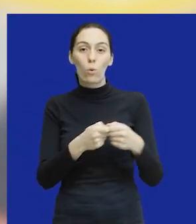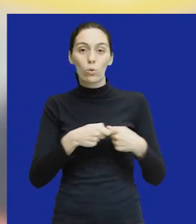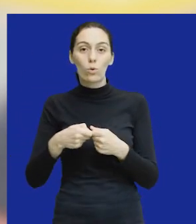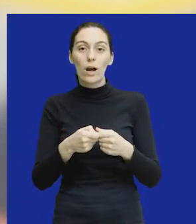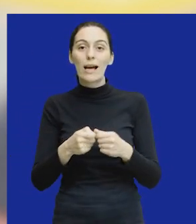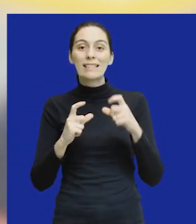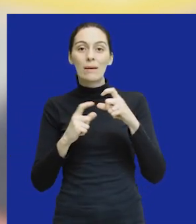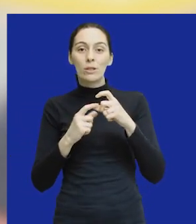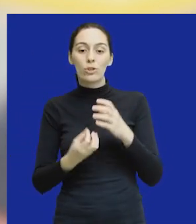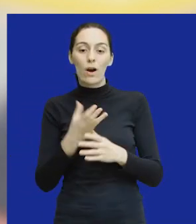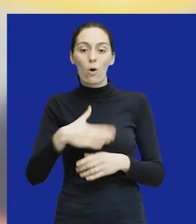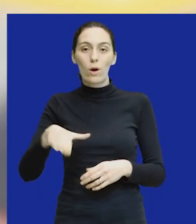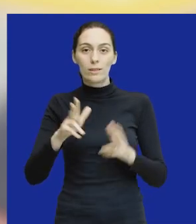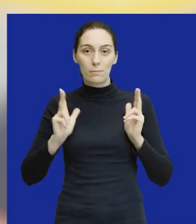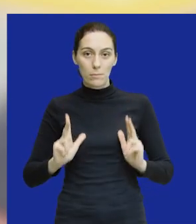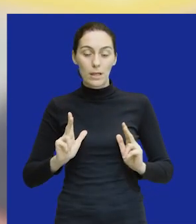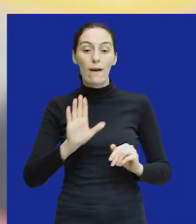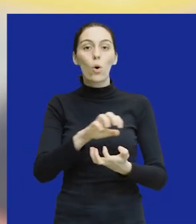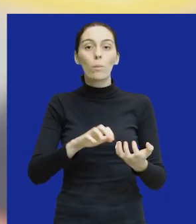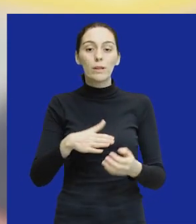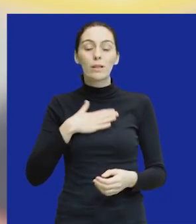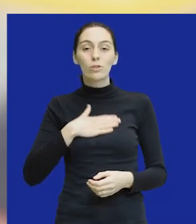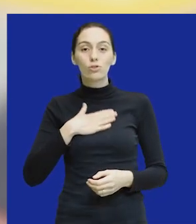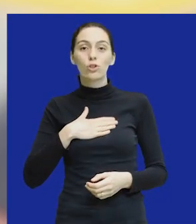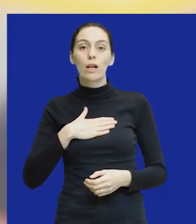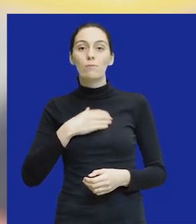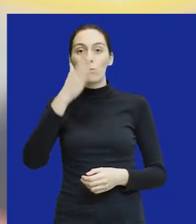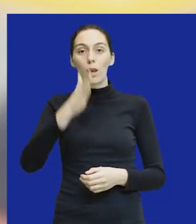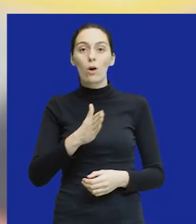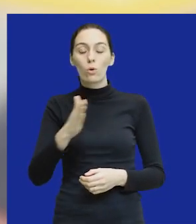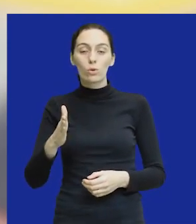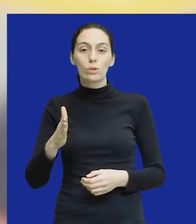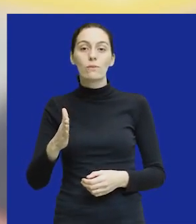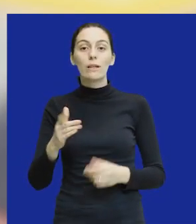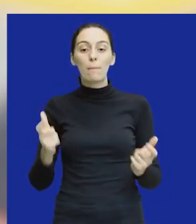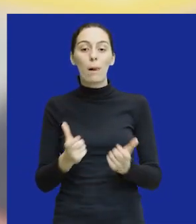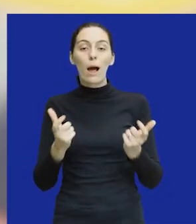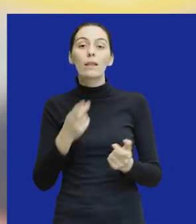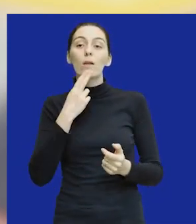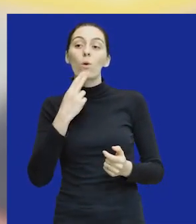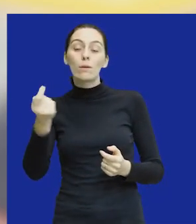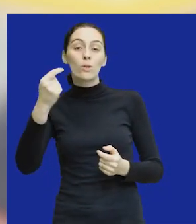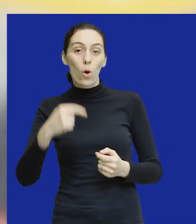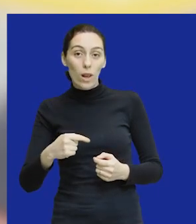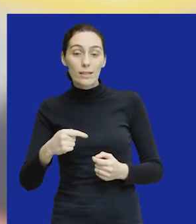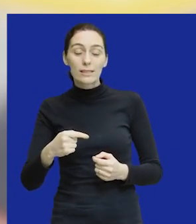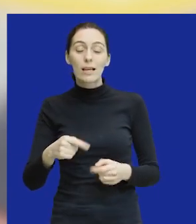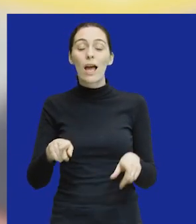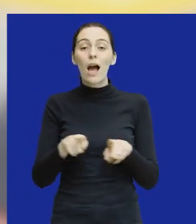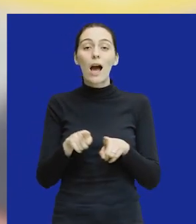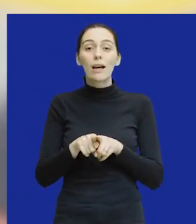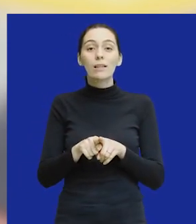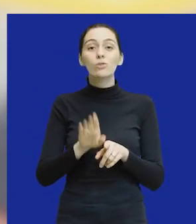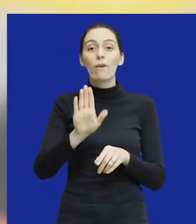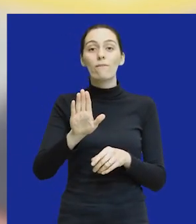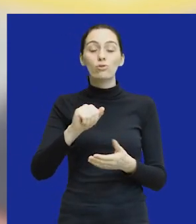Stepinčeve Oaze mira. Evo, vama, vaše obitelji, želimo blagoslovljene blagdane koji nam dolaze u